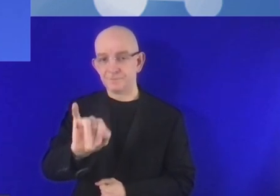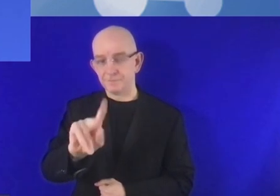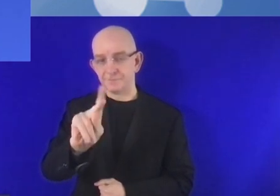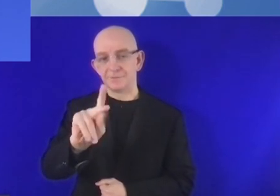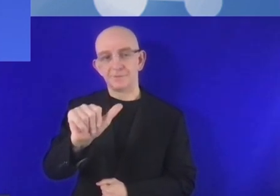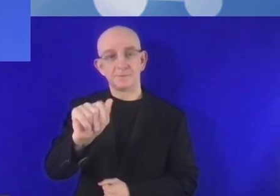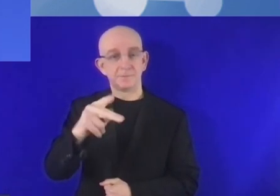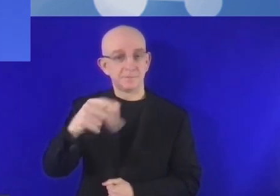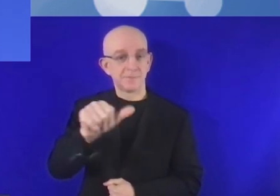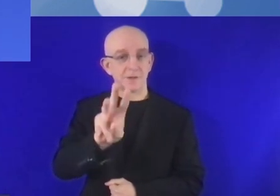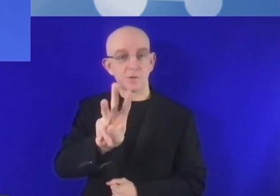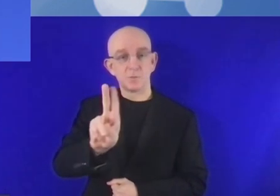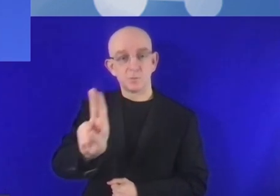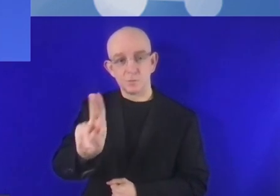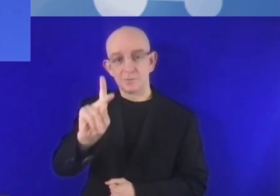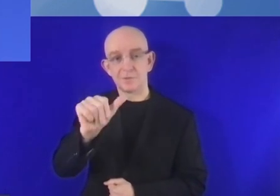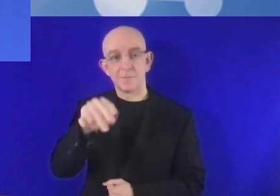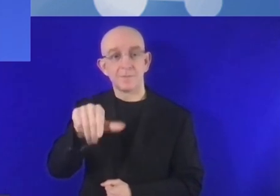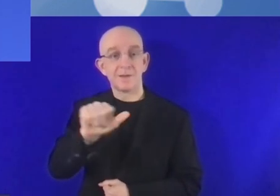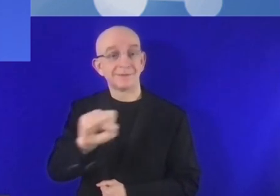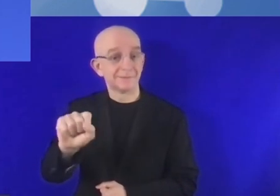studentką w Togo.